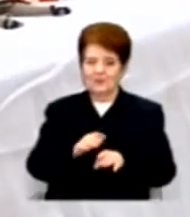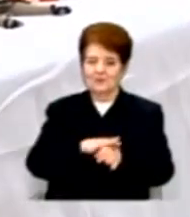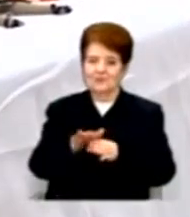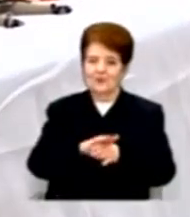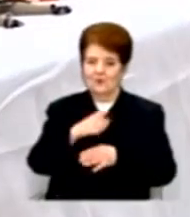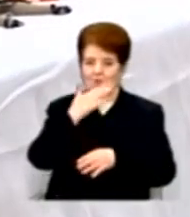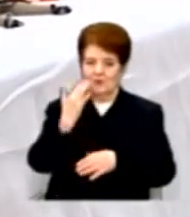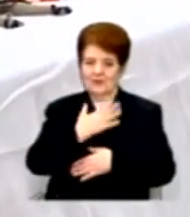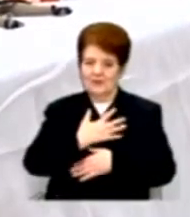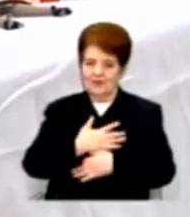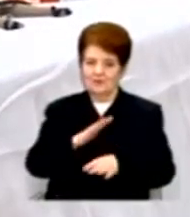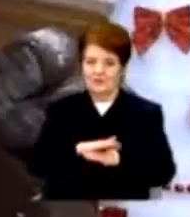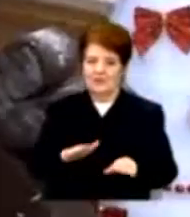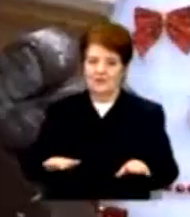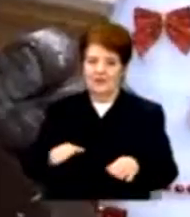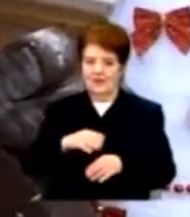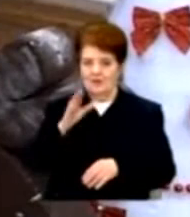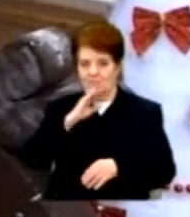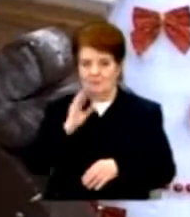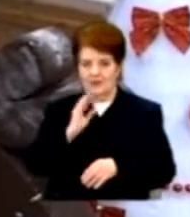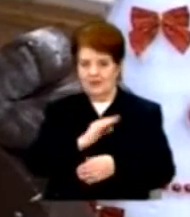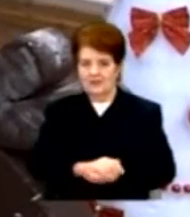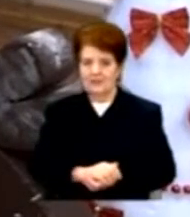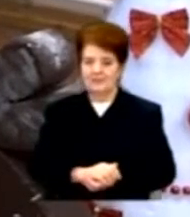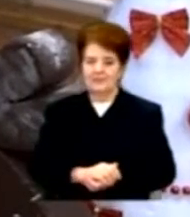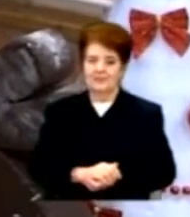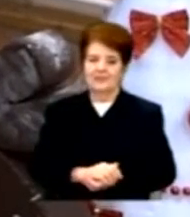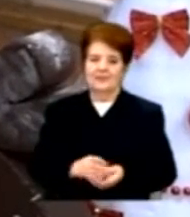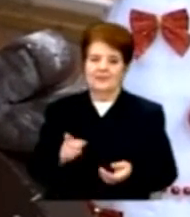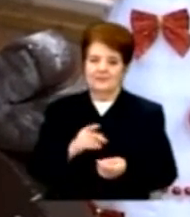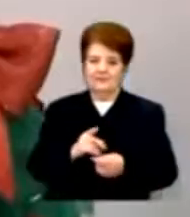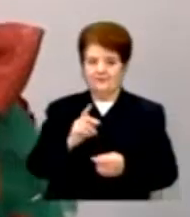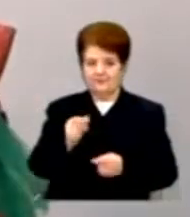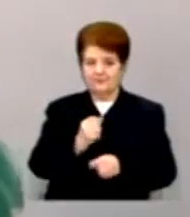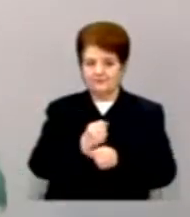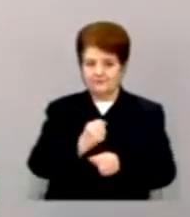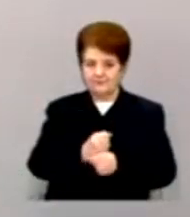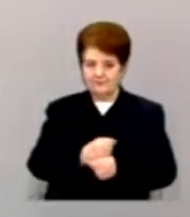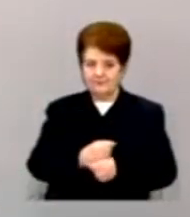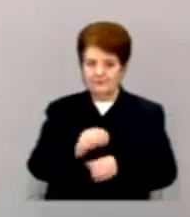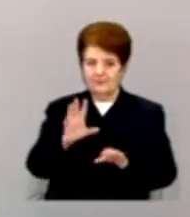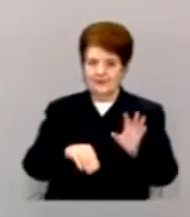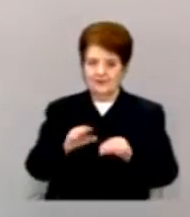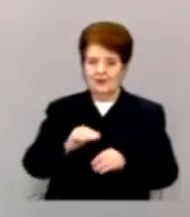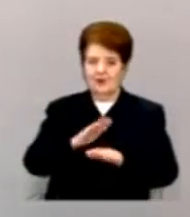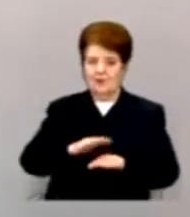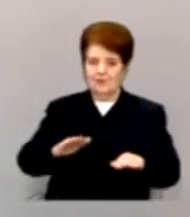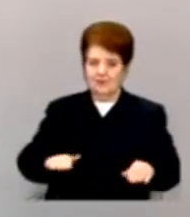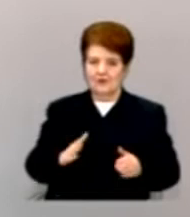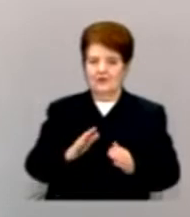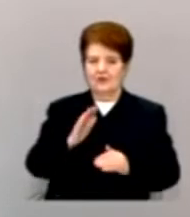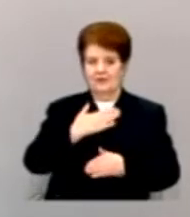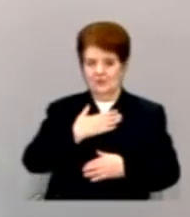cu multă dragoste de copii și părinți. Am venit cu aceste superbe lucrări făcute de părinții și copilașii